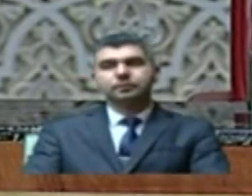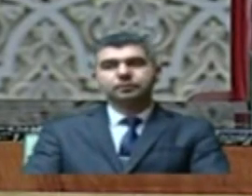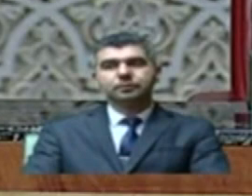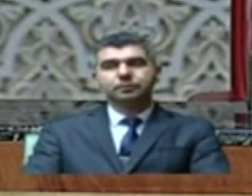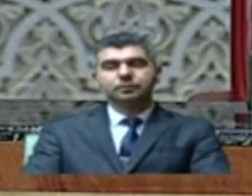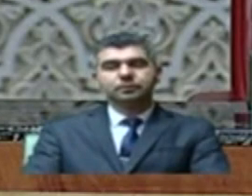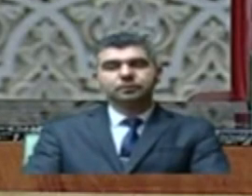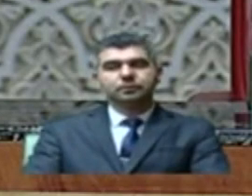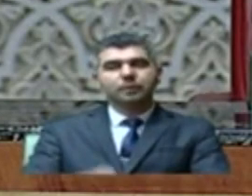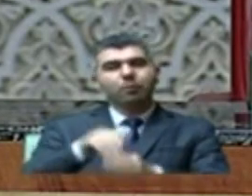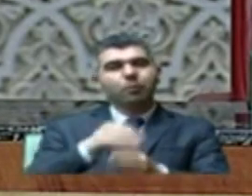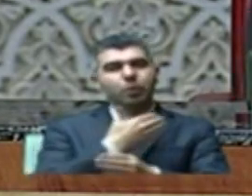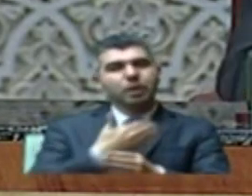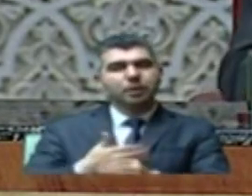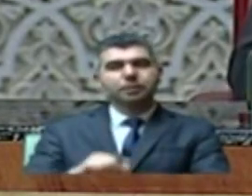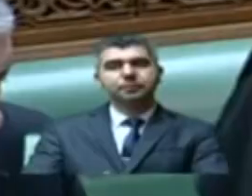إطار التعقيب سيد المستشار.